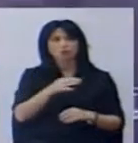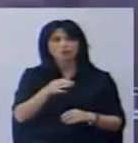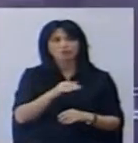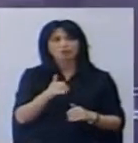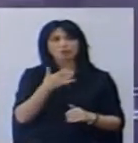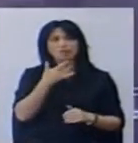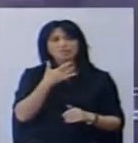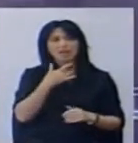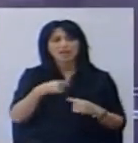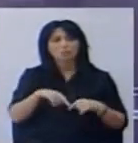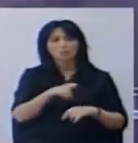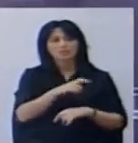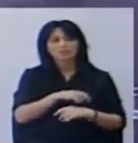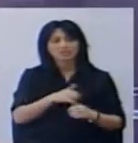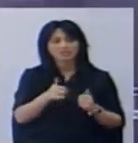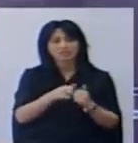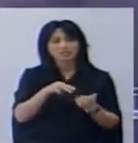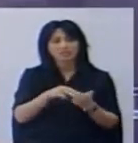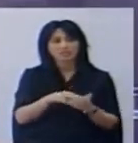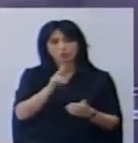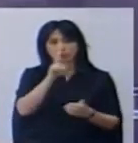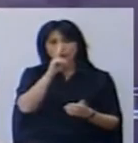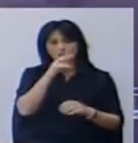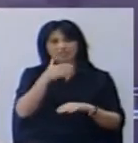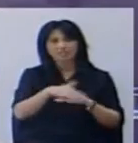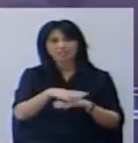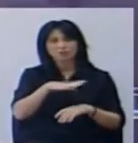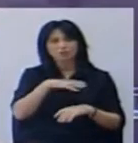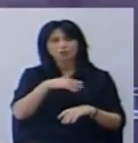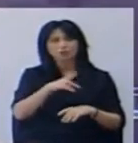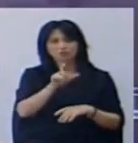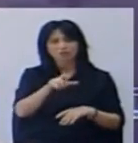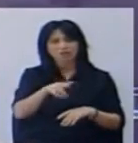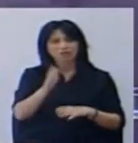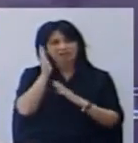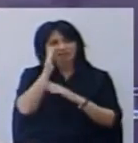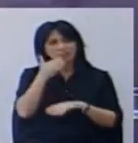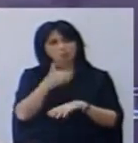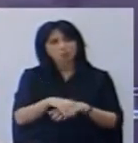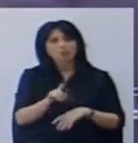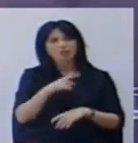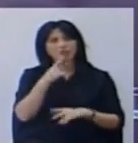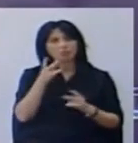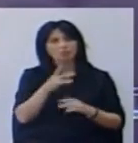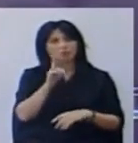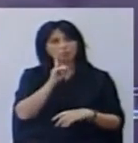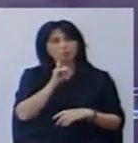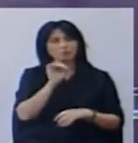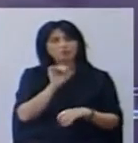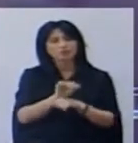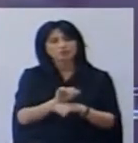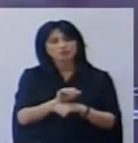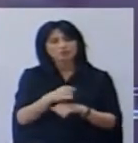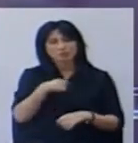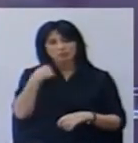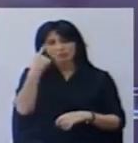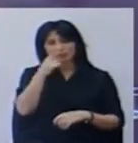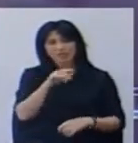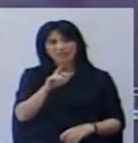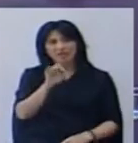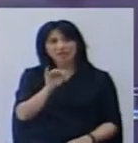როგორც საკრებულოს წევრი დაუდეკ იმათ გვერდით, ორი თვე ქუჩაში იყო ის ხალხი, ქუჩაში ეძინათ და რა თქმა უნდა დროებით შევაჩერეთ. მე პირადად